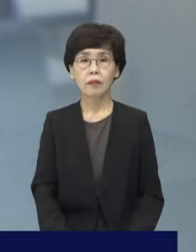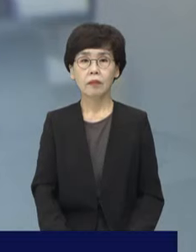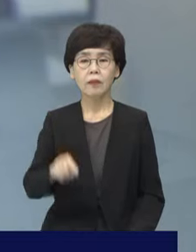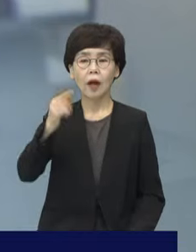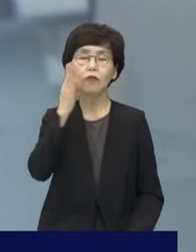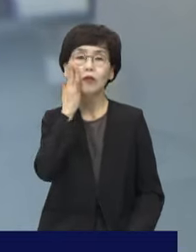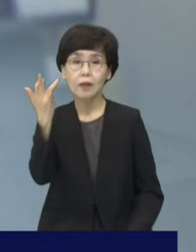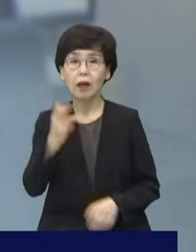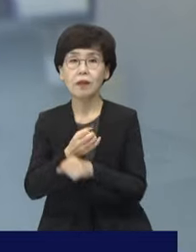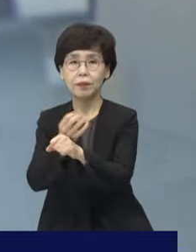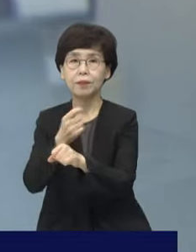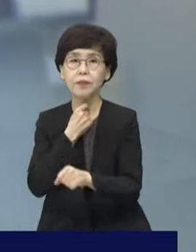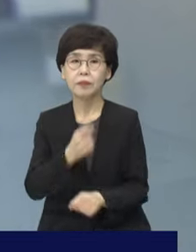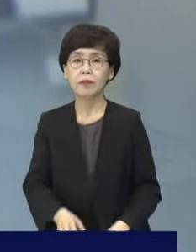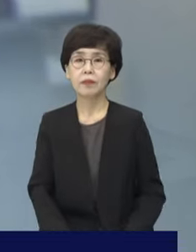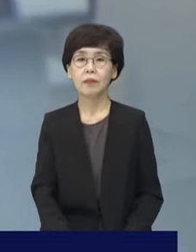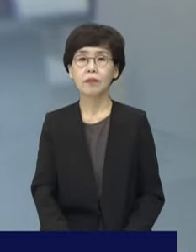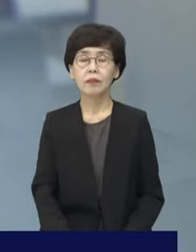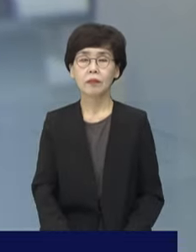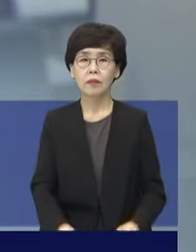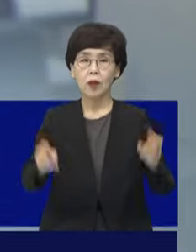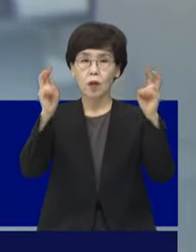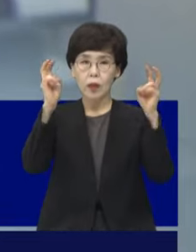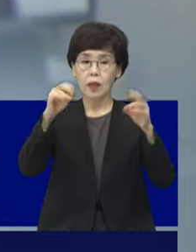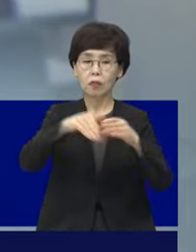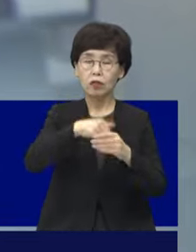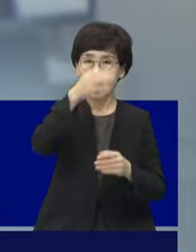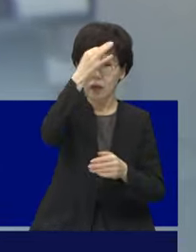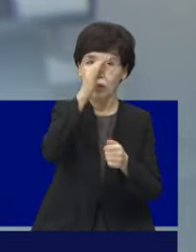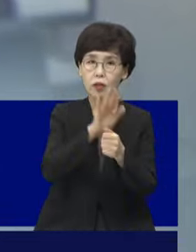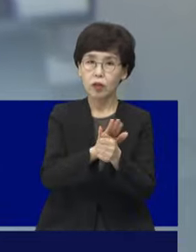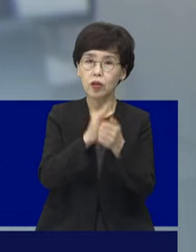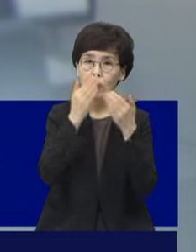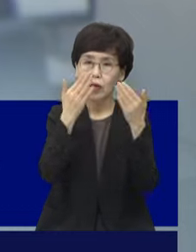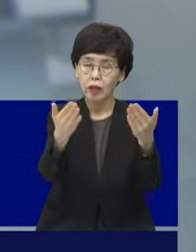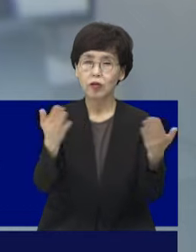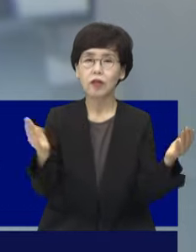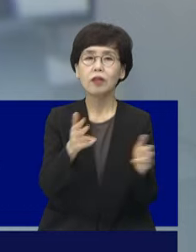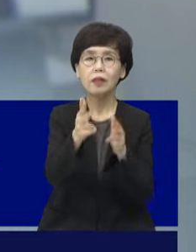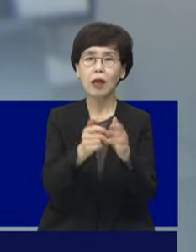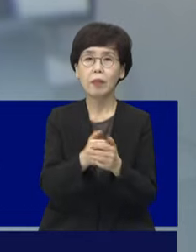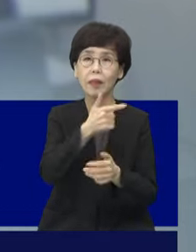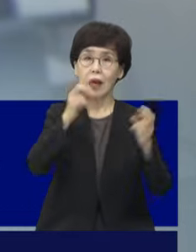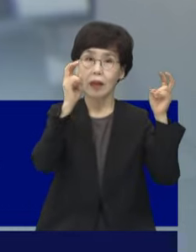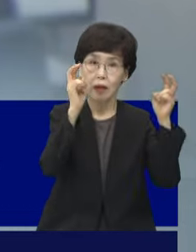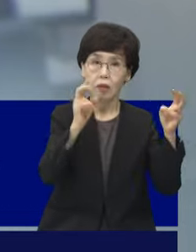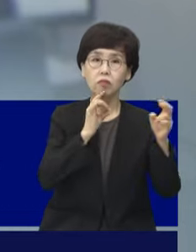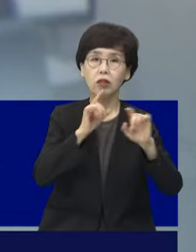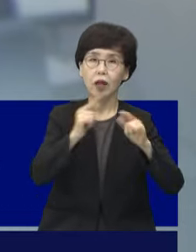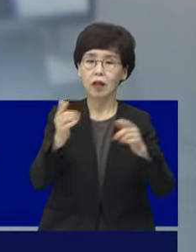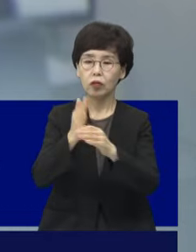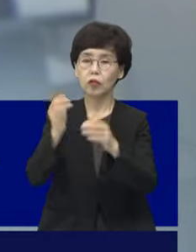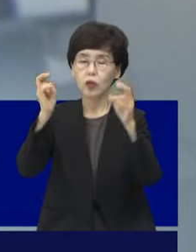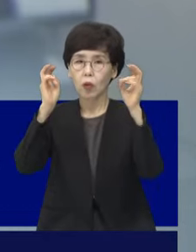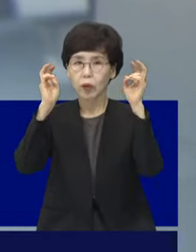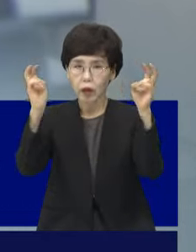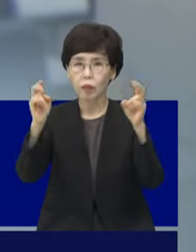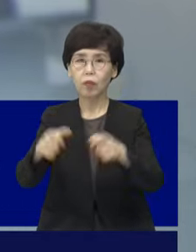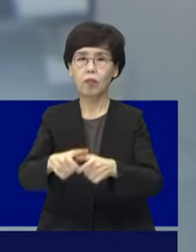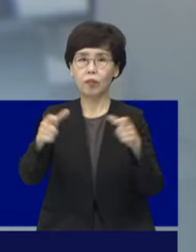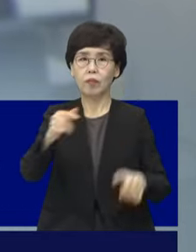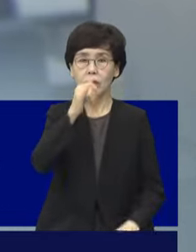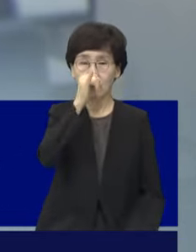이어서 울산에서 전해드립니다. 기업이 문화예술을 지원하는 메세나 사업이 대기업뿐 아니라 중소기업으로 확산하고